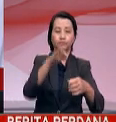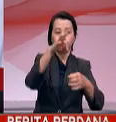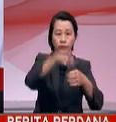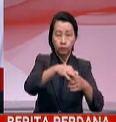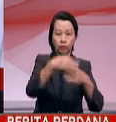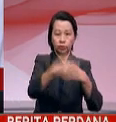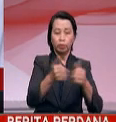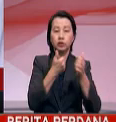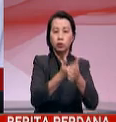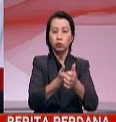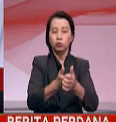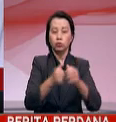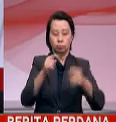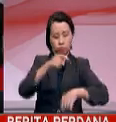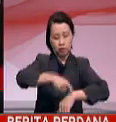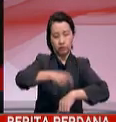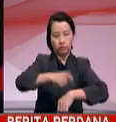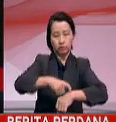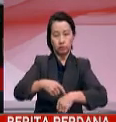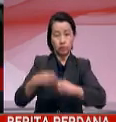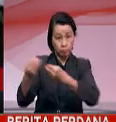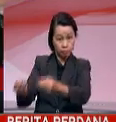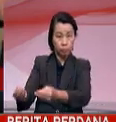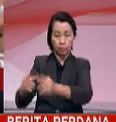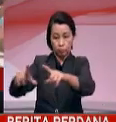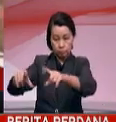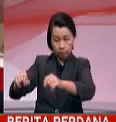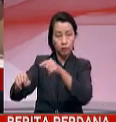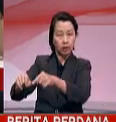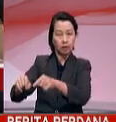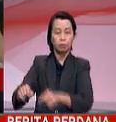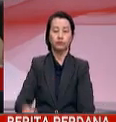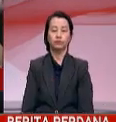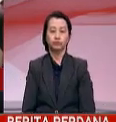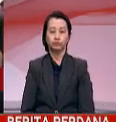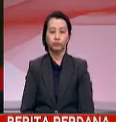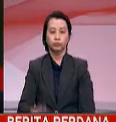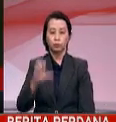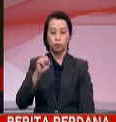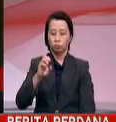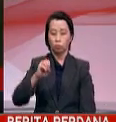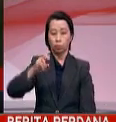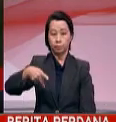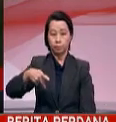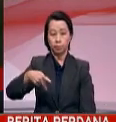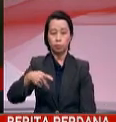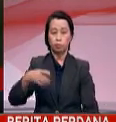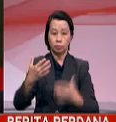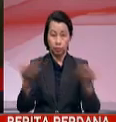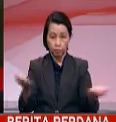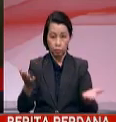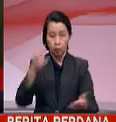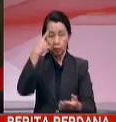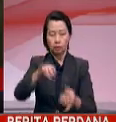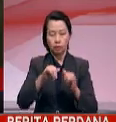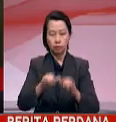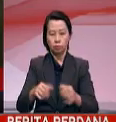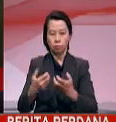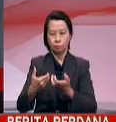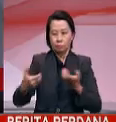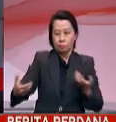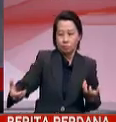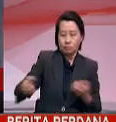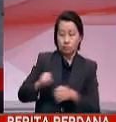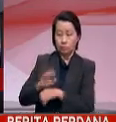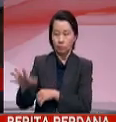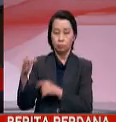mengikuti waktu-waktu yang dicadangkanlah. Prosedur operasi standard SOP khas digunapakai sepanjang PRK Dun Chini bagi mengekang penularan